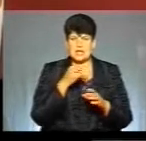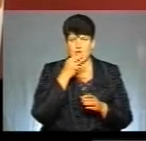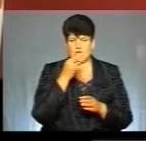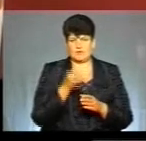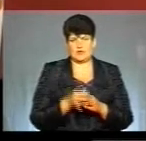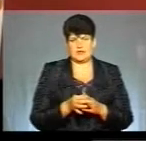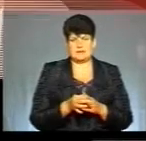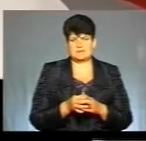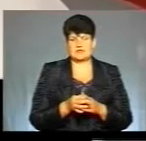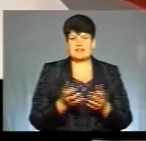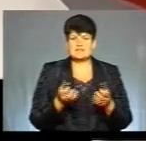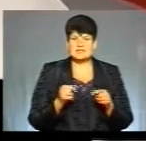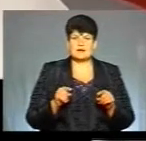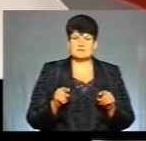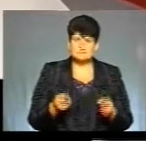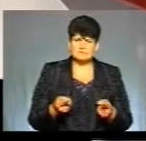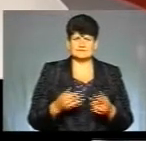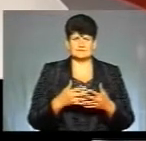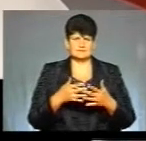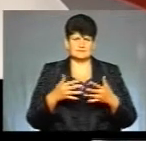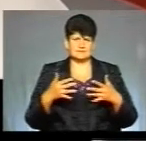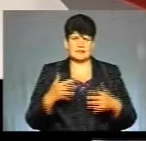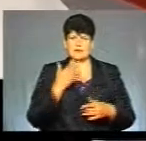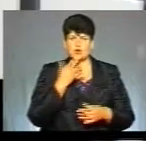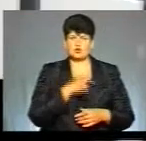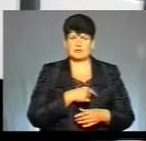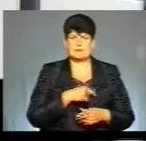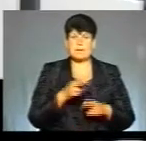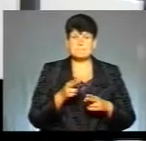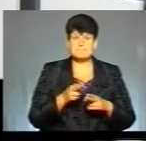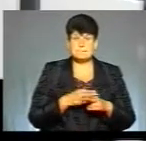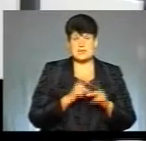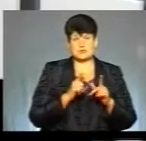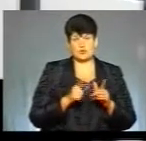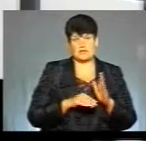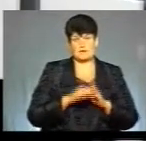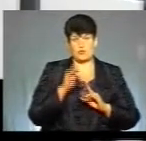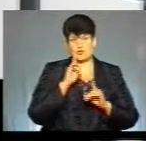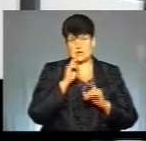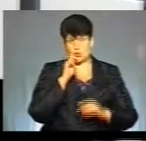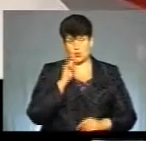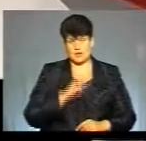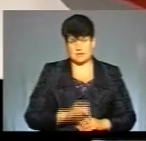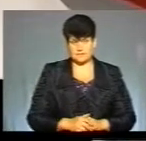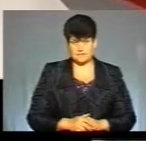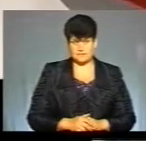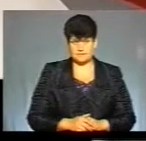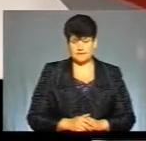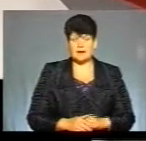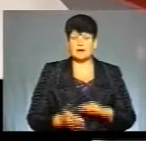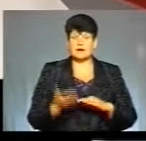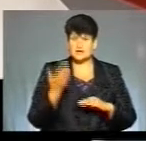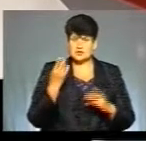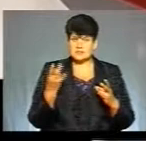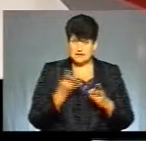відповідальності, взяття під варту затримання народного депутата без попередньої згоди Верховної Ради України. Для цього була потрібна